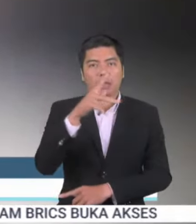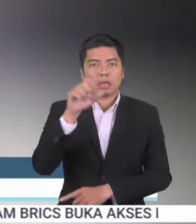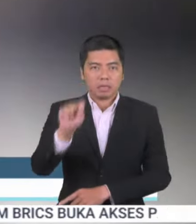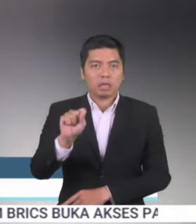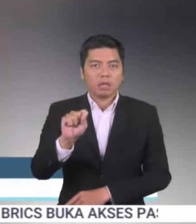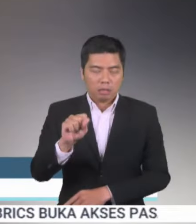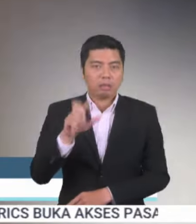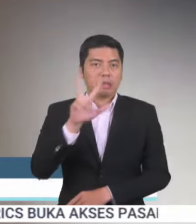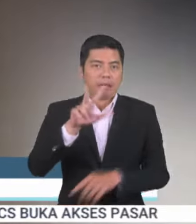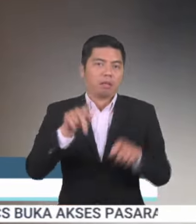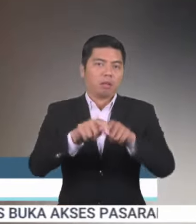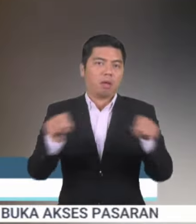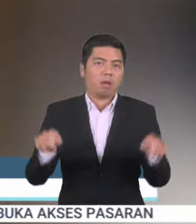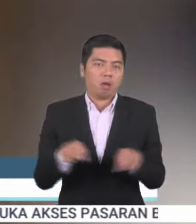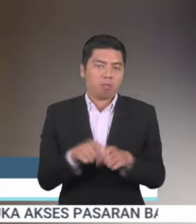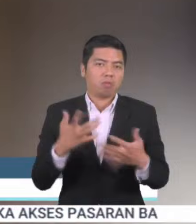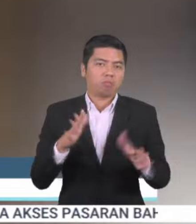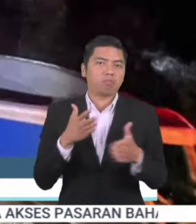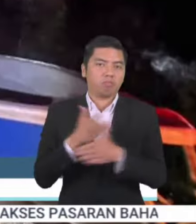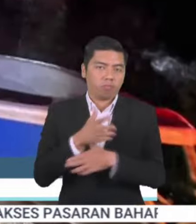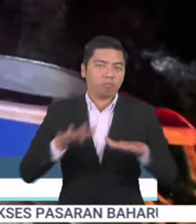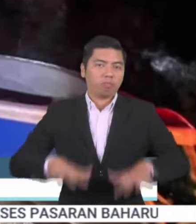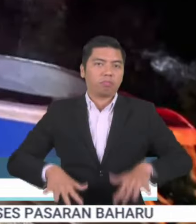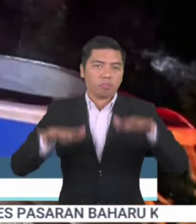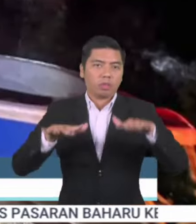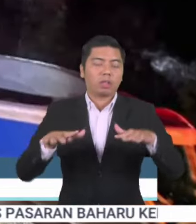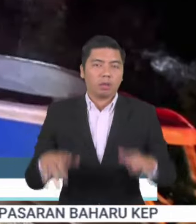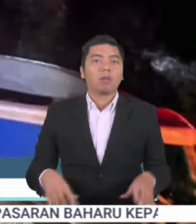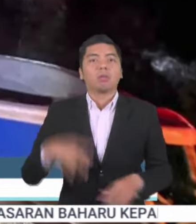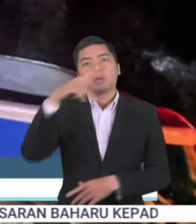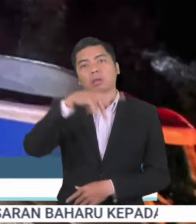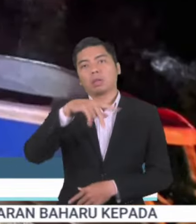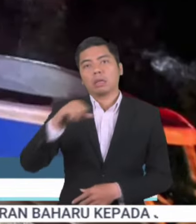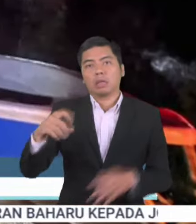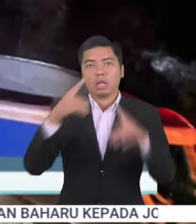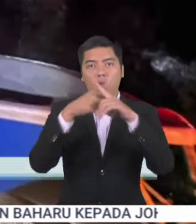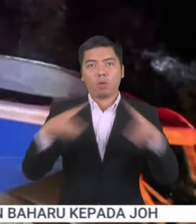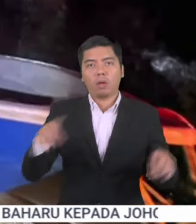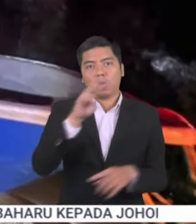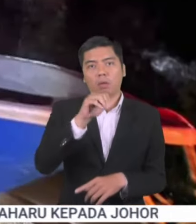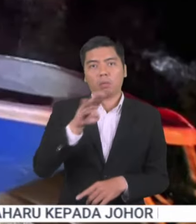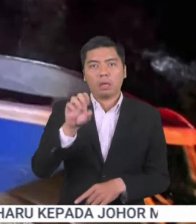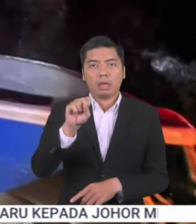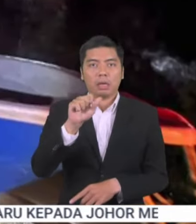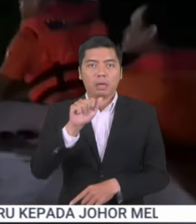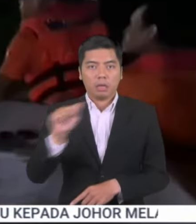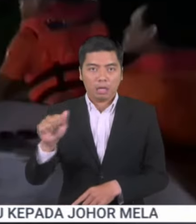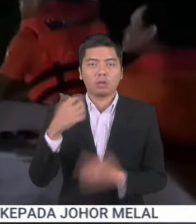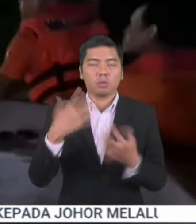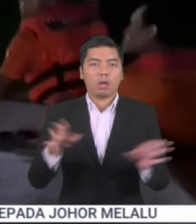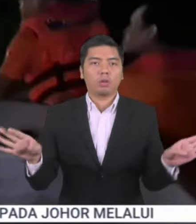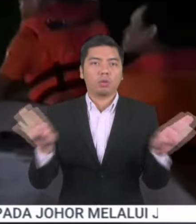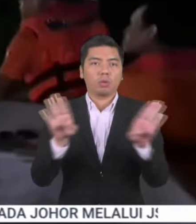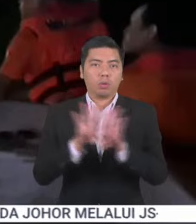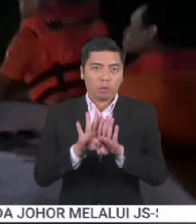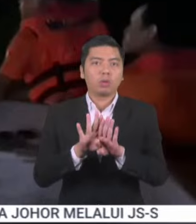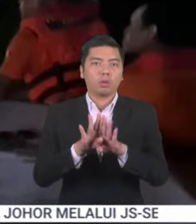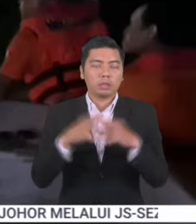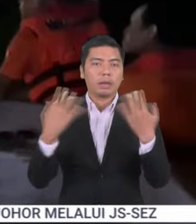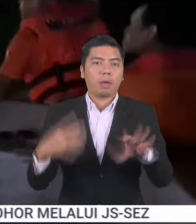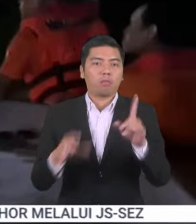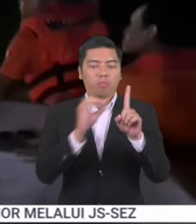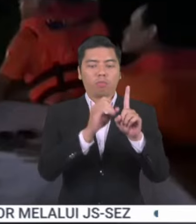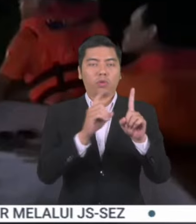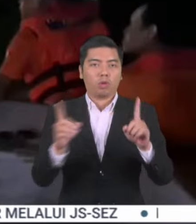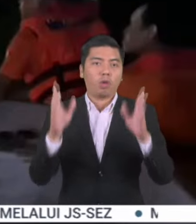merupakan tiga daerah terjejas PPS dewan mbsa seri pagi paya Jaras telah ditutup tengah hari tadi